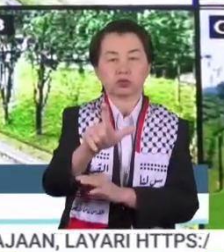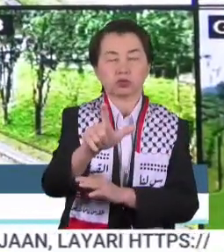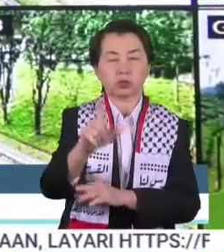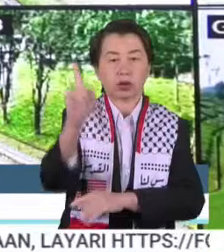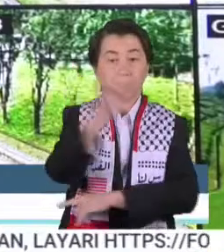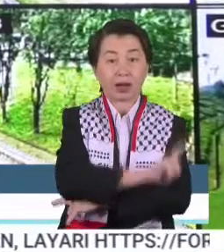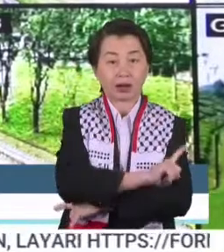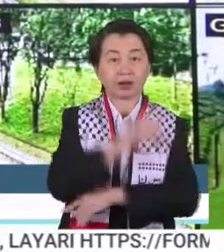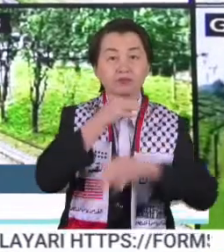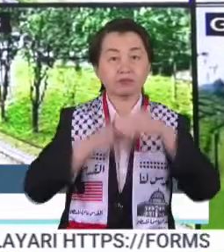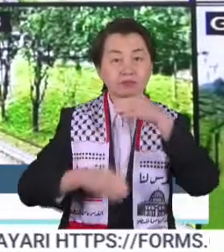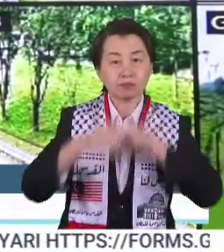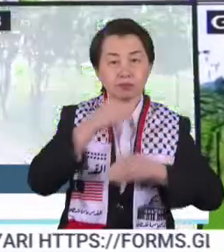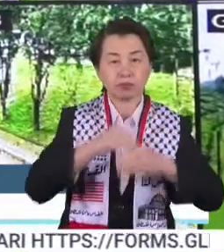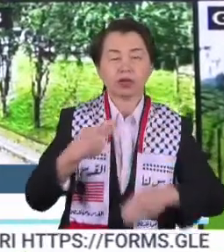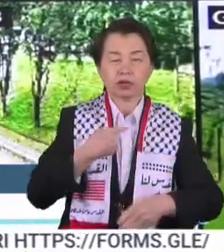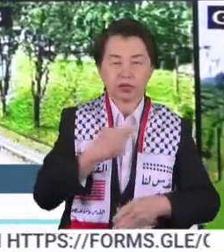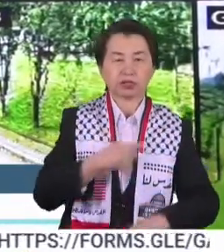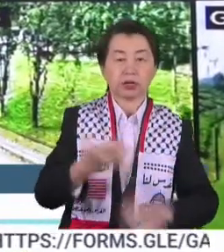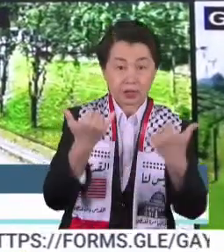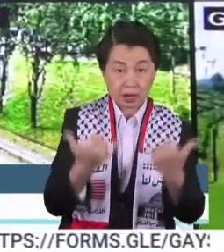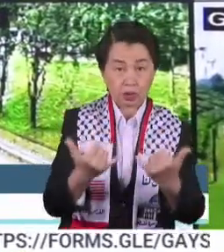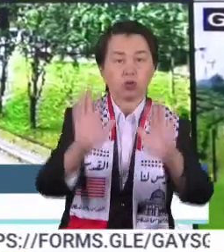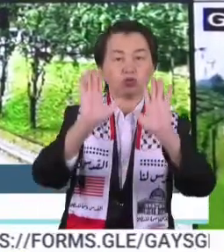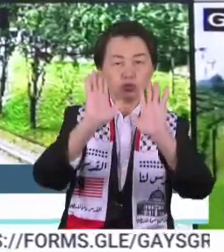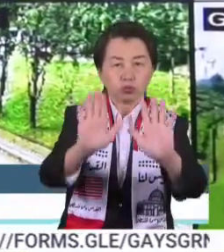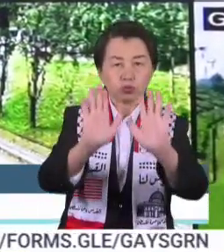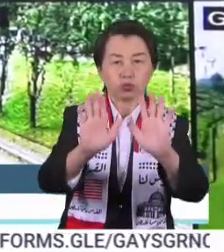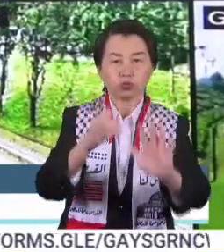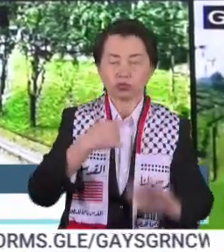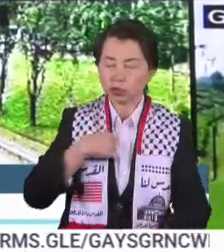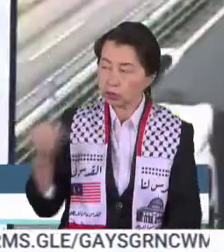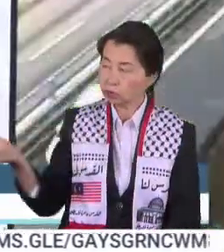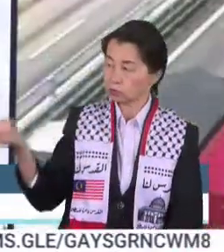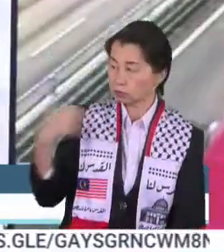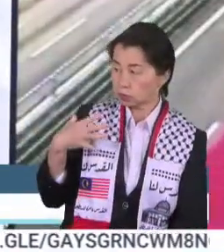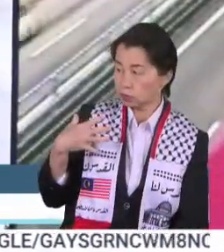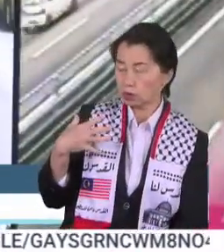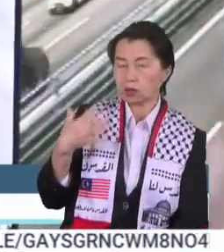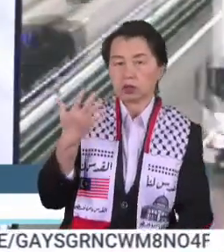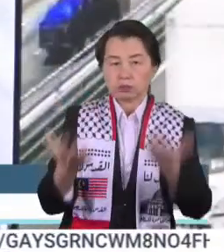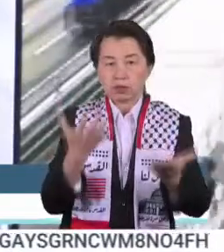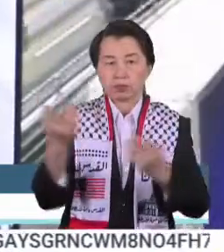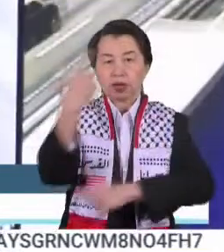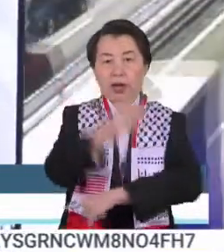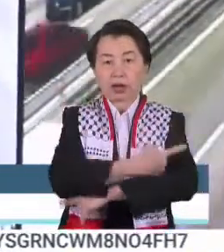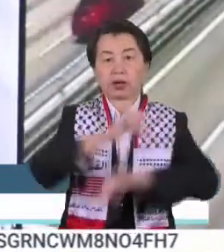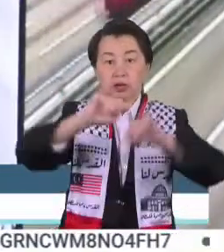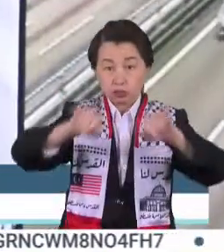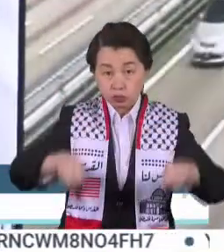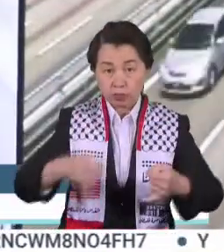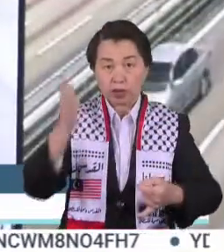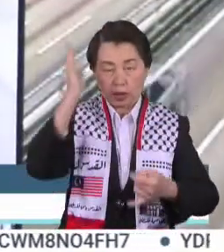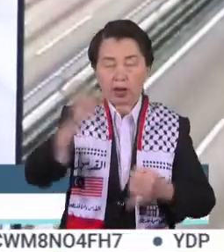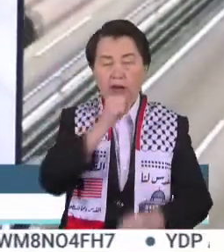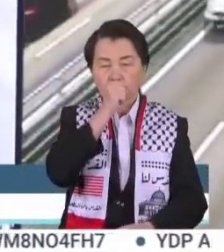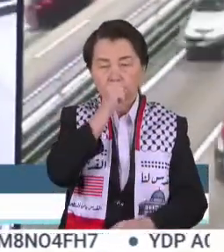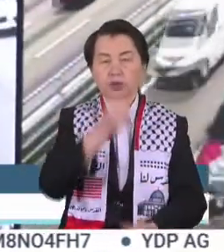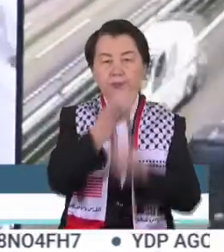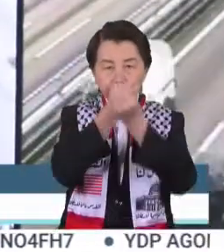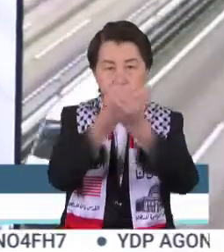Krismas. Kita tunggu. Saya diberitahu kemungkinan pada hari Jumaat ini akan ada